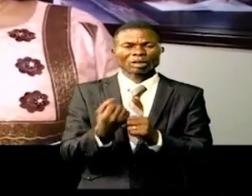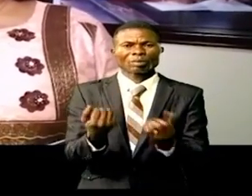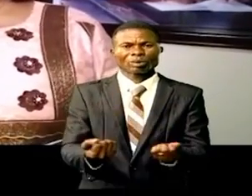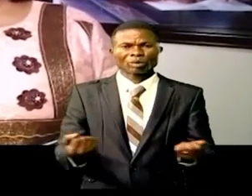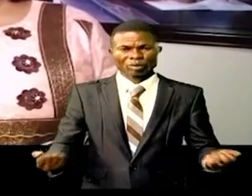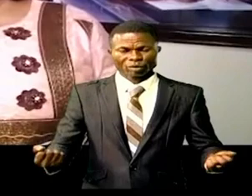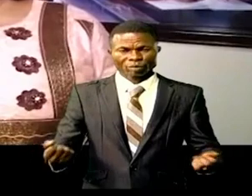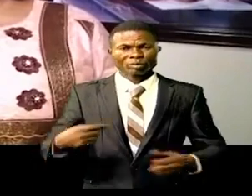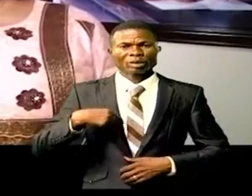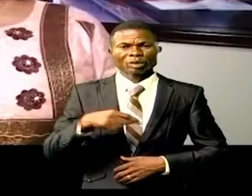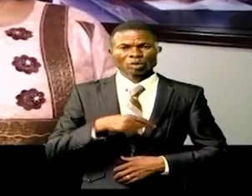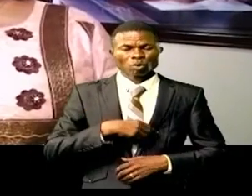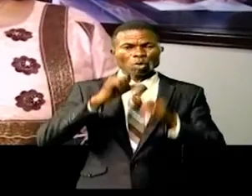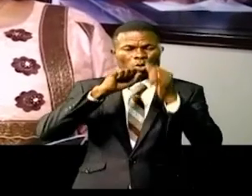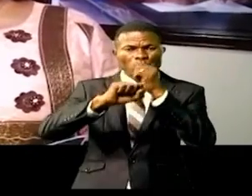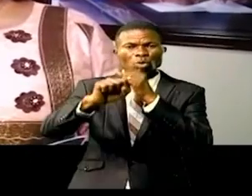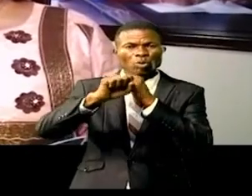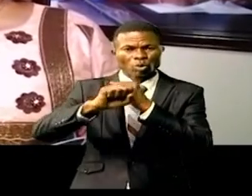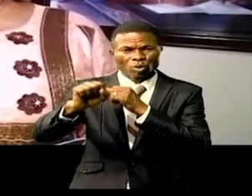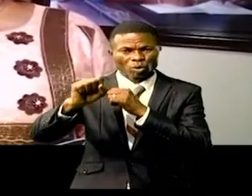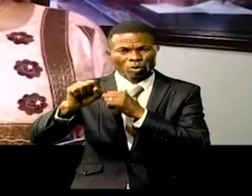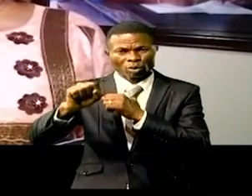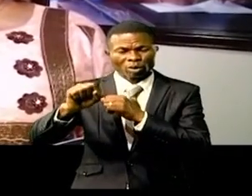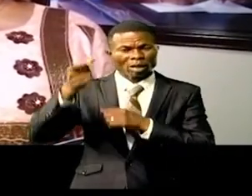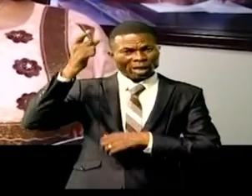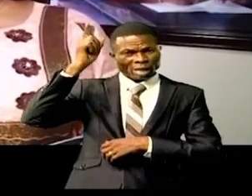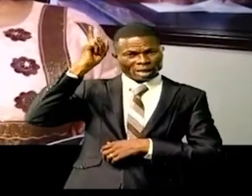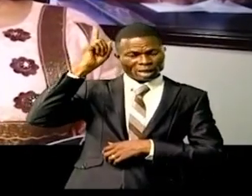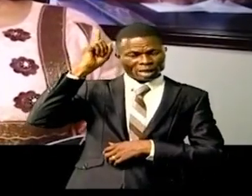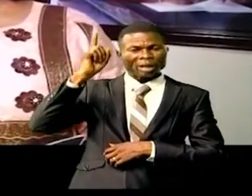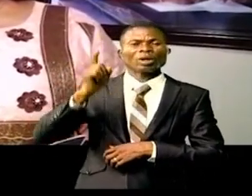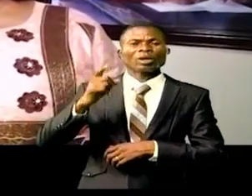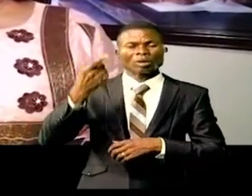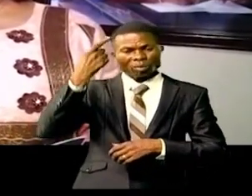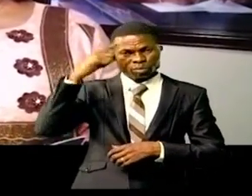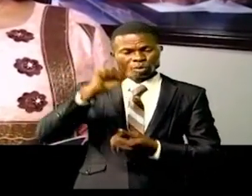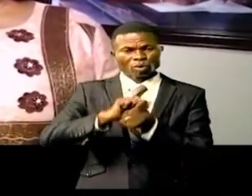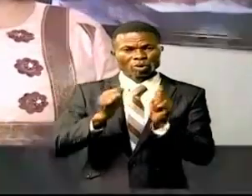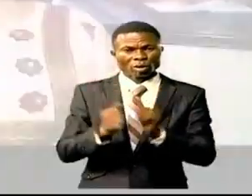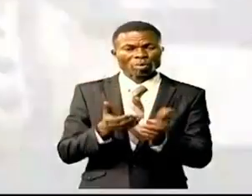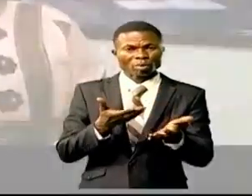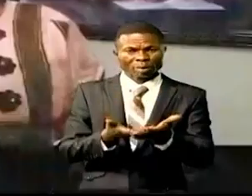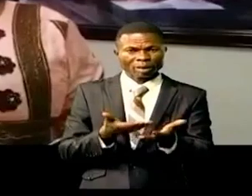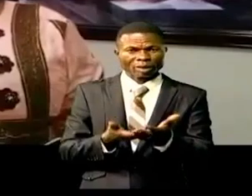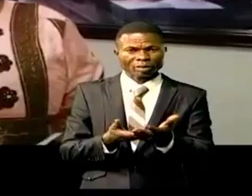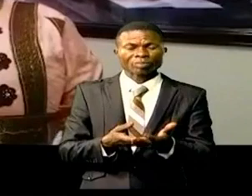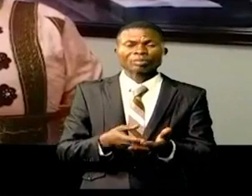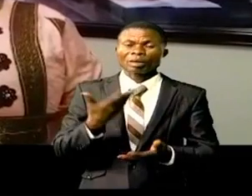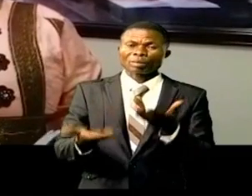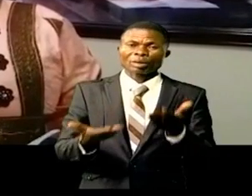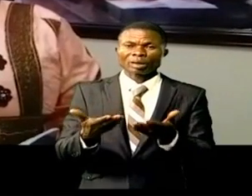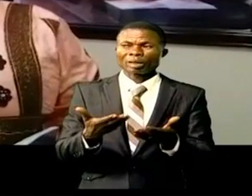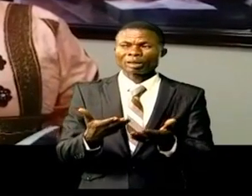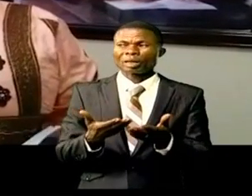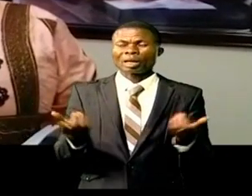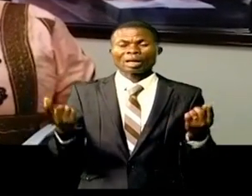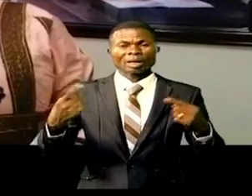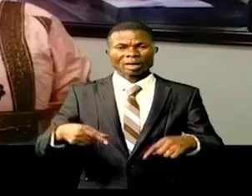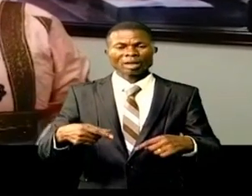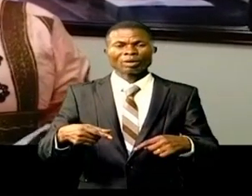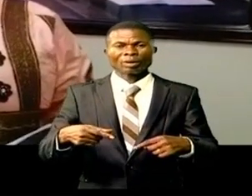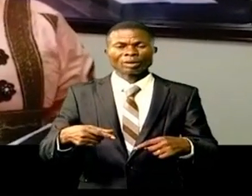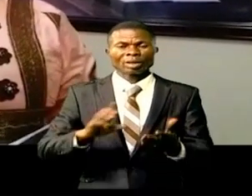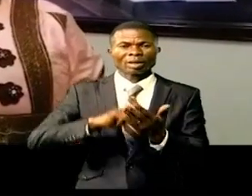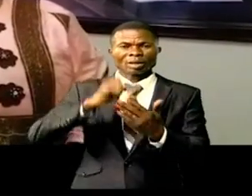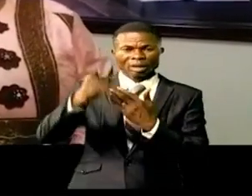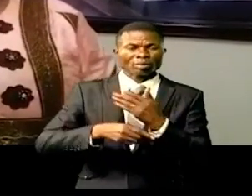que nous avons une campagne que nous menons depuis un certain nombre d'années sur cette thématique-là. Je crois que lors du plan